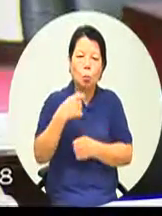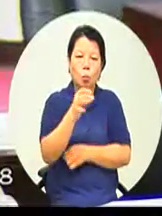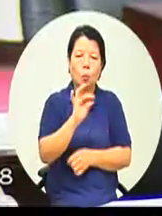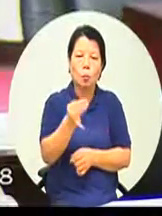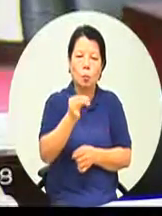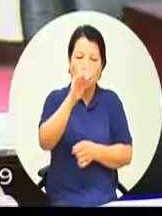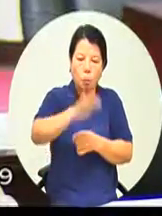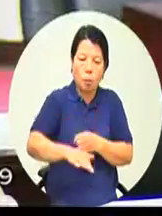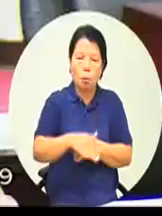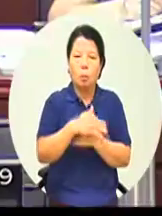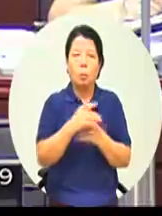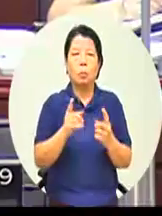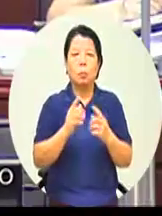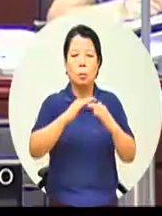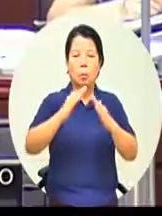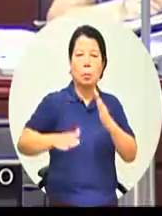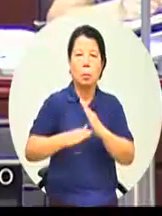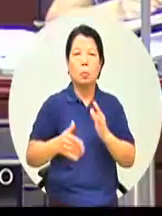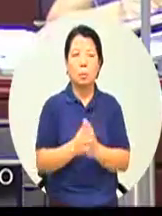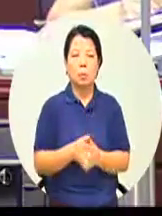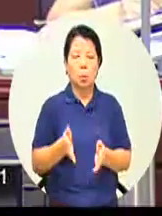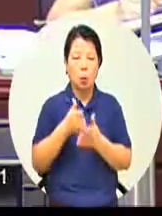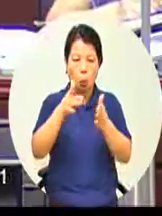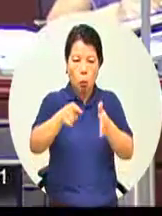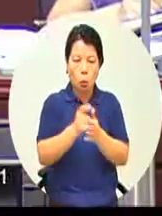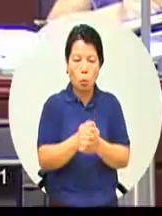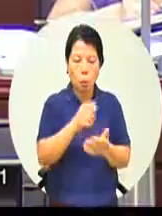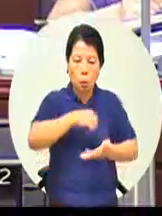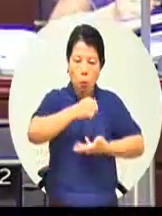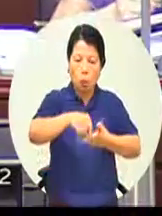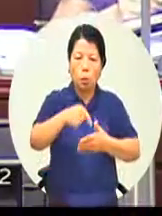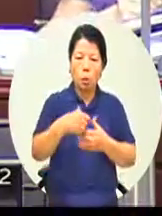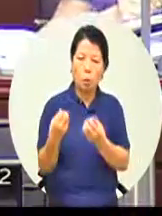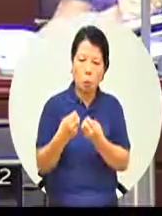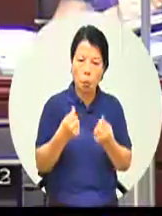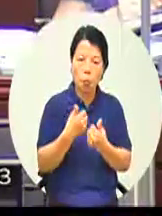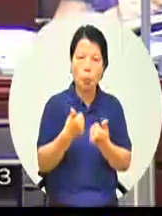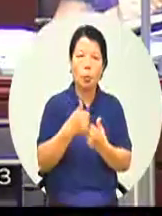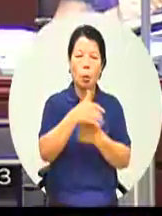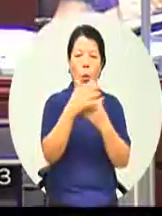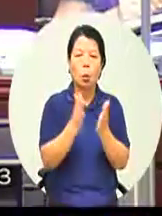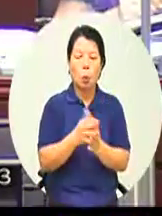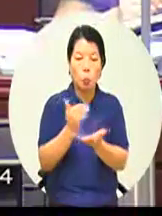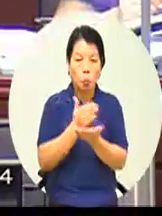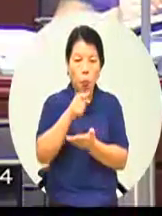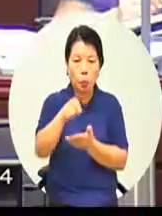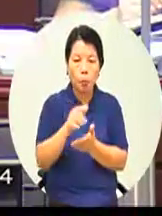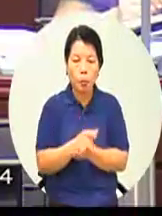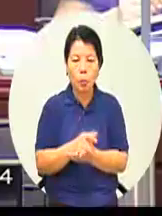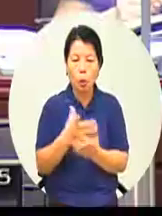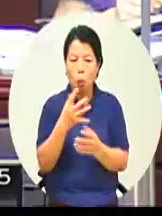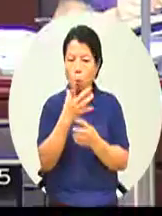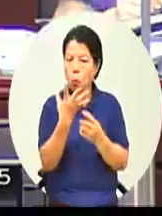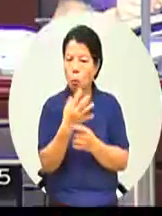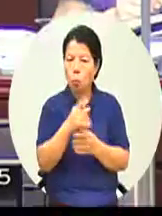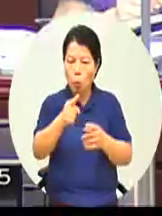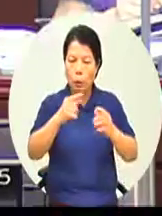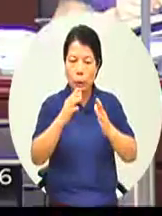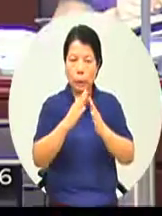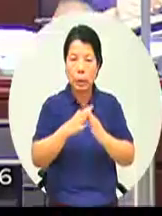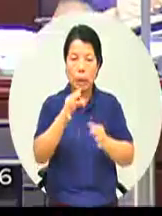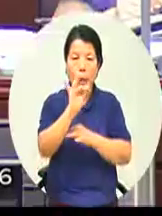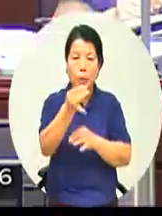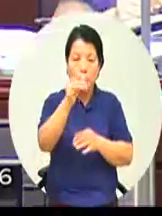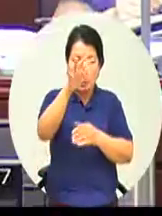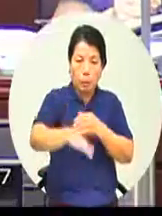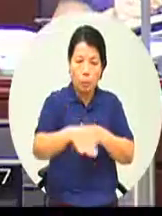林议员提到的这个方向，我们要来评估精算一下，到底有多少是属于这类的家庭。好，我们去了解，然后正式真